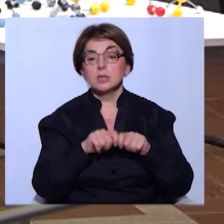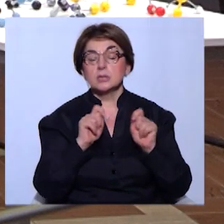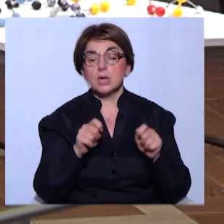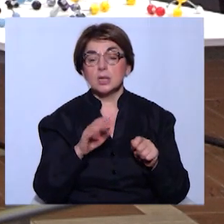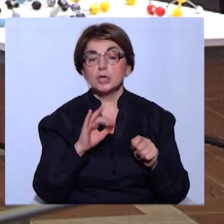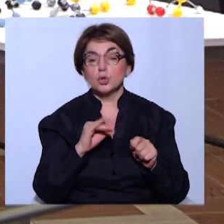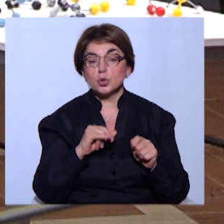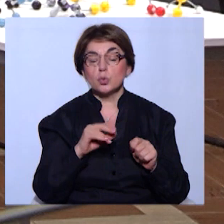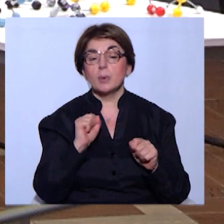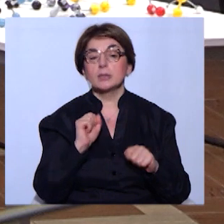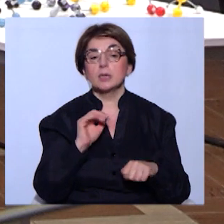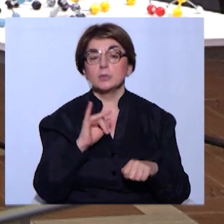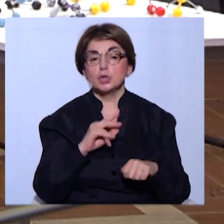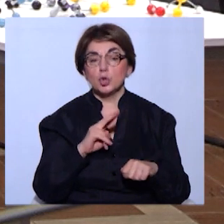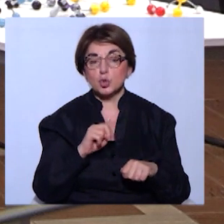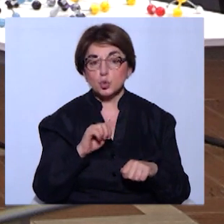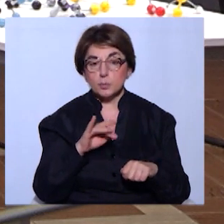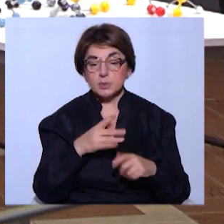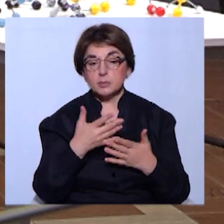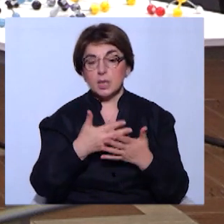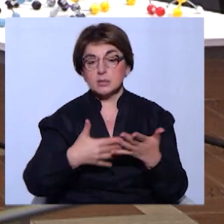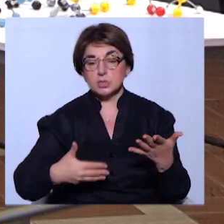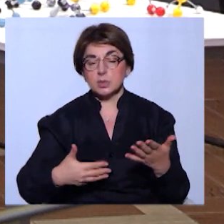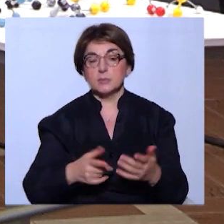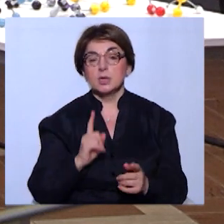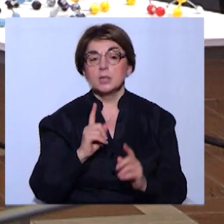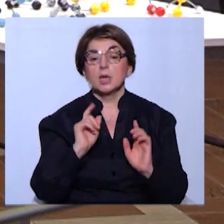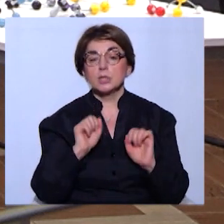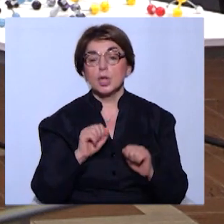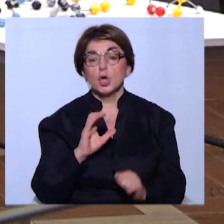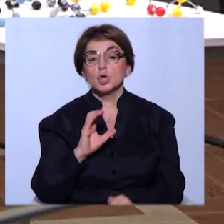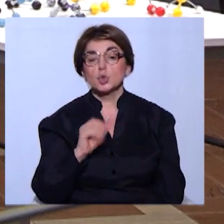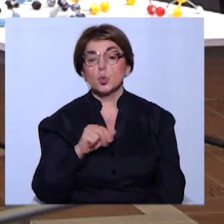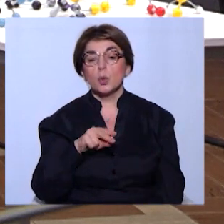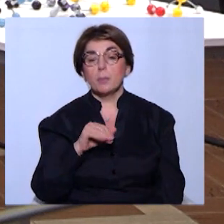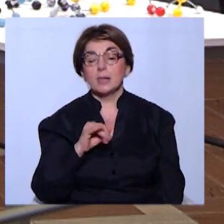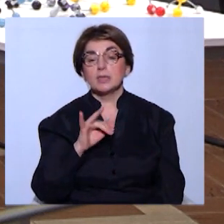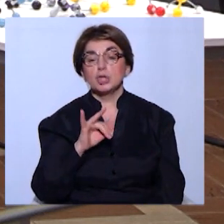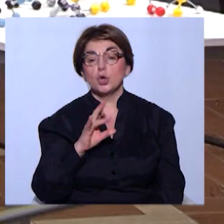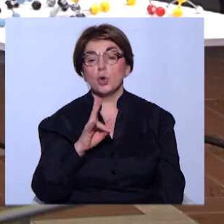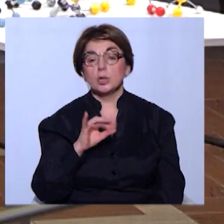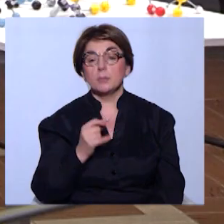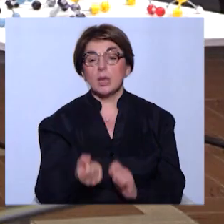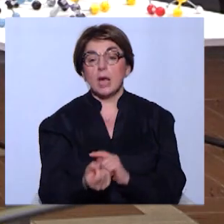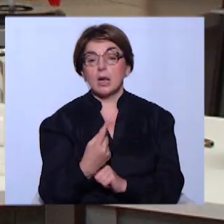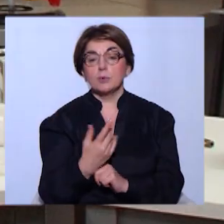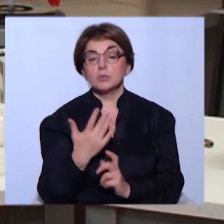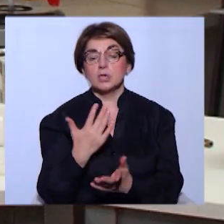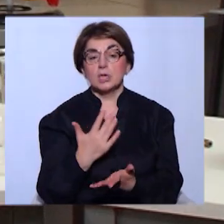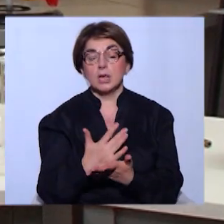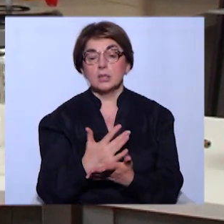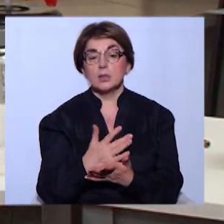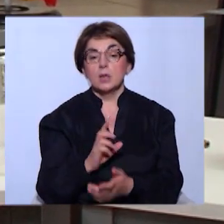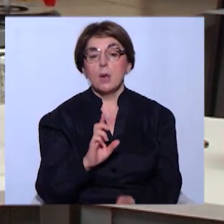იონების აღმომჩენია ბარიუმისა და ტყვიის იონები. მე მინდა რომ ეხა თქვენ ეს ექსპერიმენტის სახით